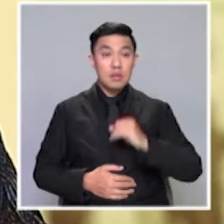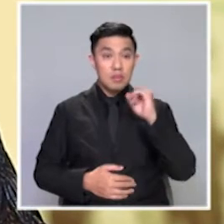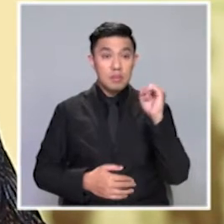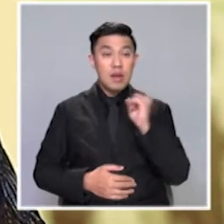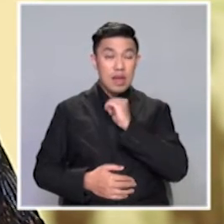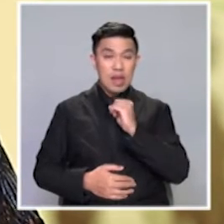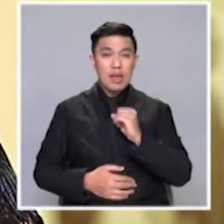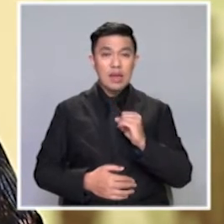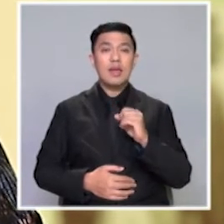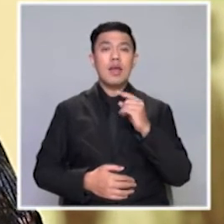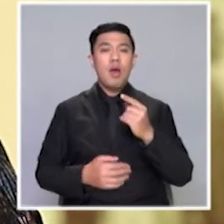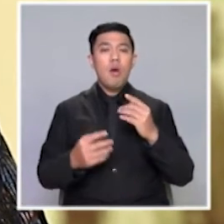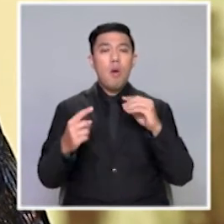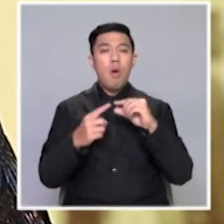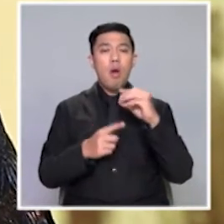ย